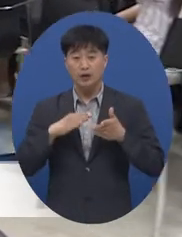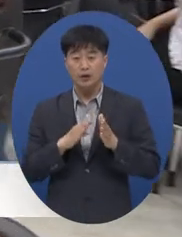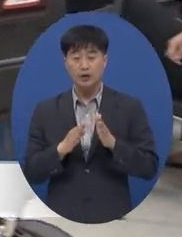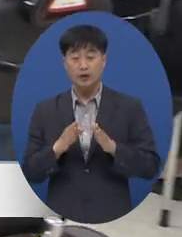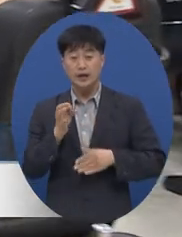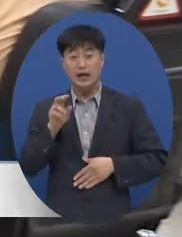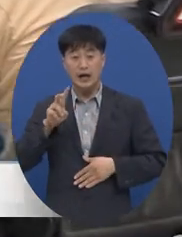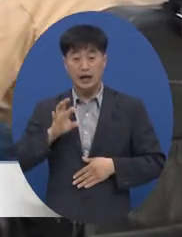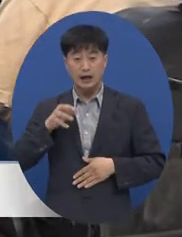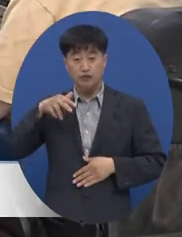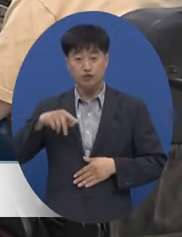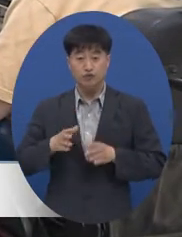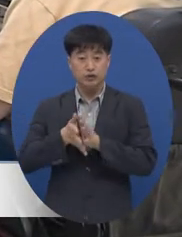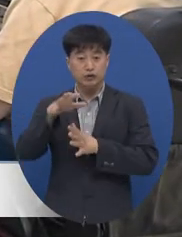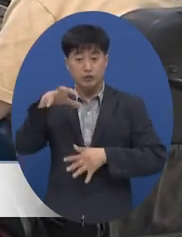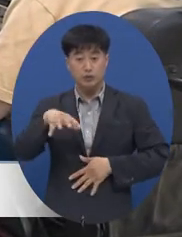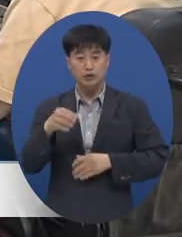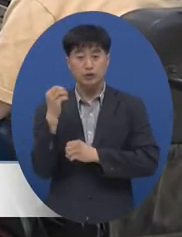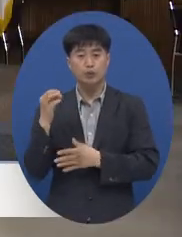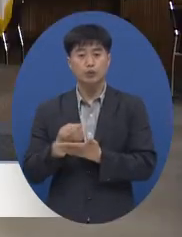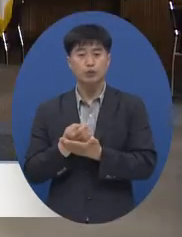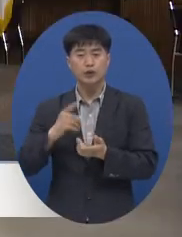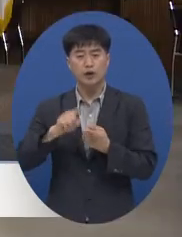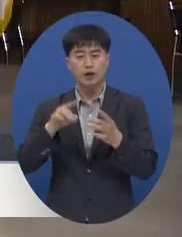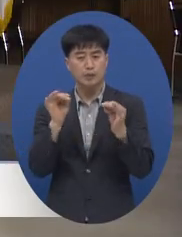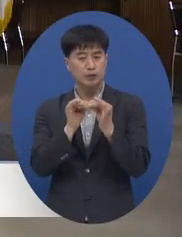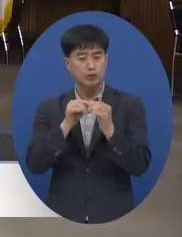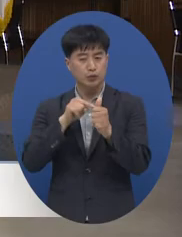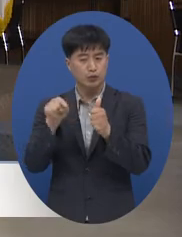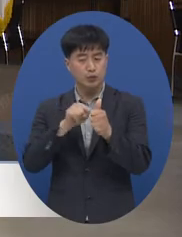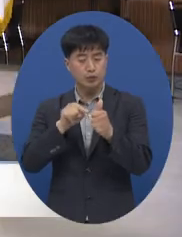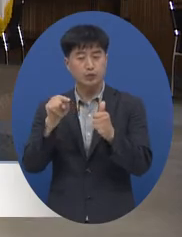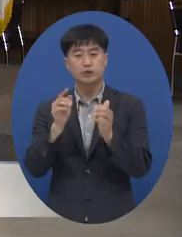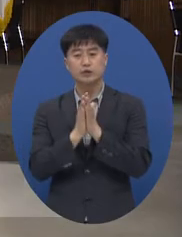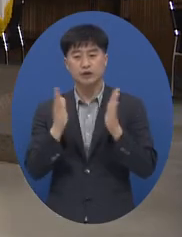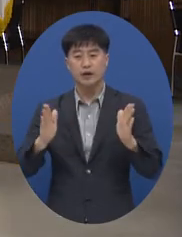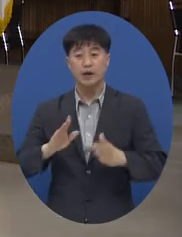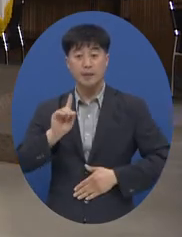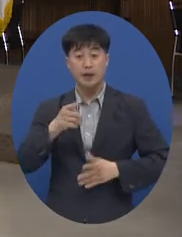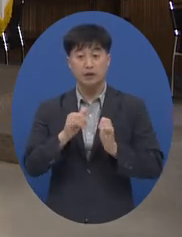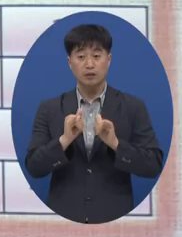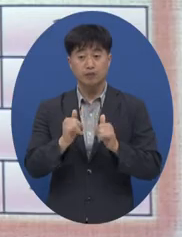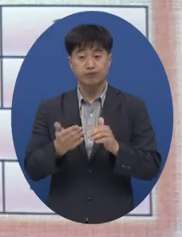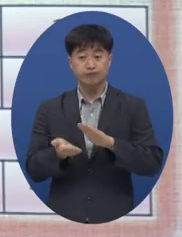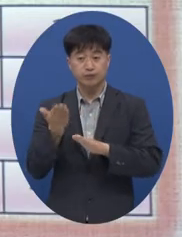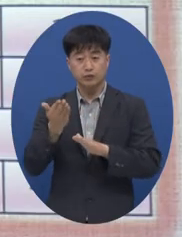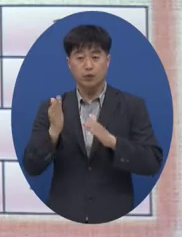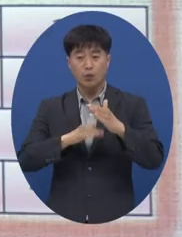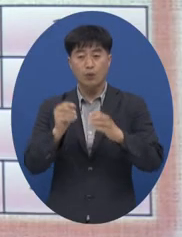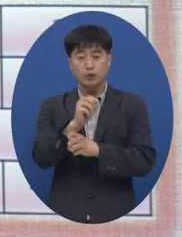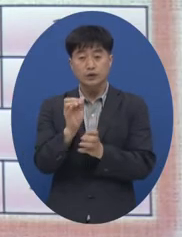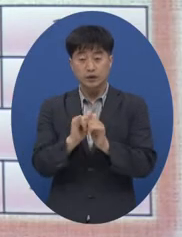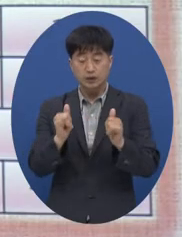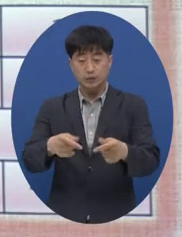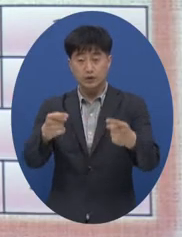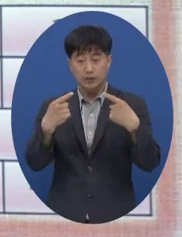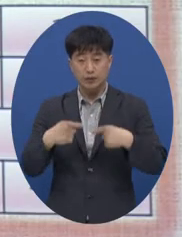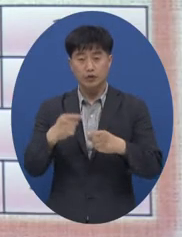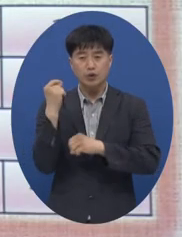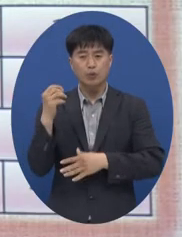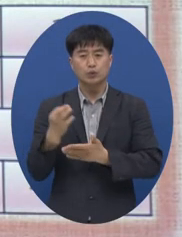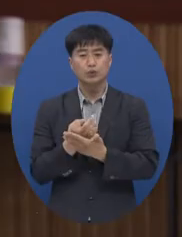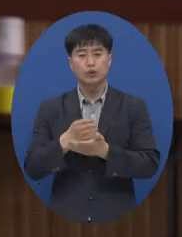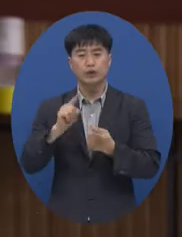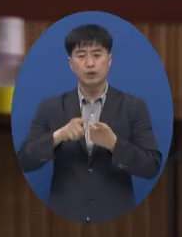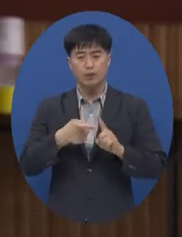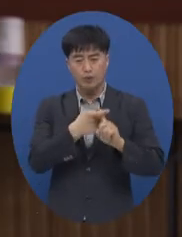경기도가 양주시청에서 기본소득을 주제로 맞춤형 교육을 실시했습니다. 100명이 넘는 시청 공무원들이 참석해 기본소득에 대한